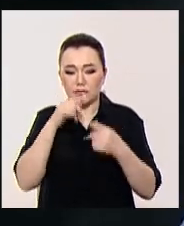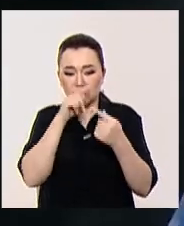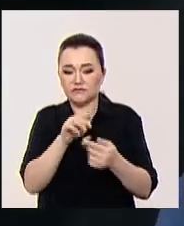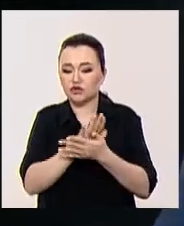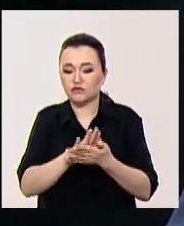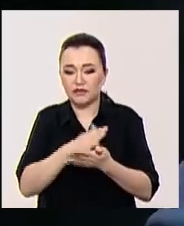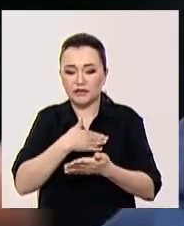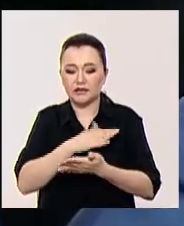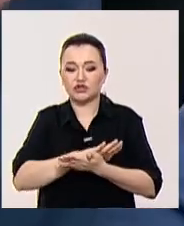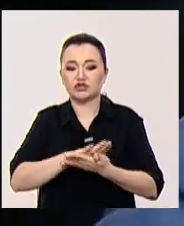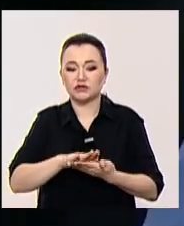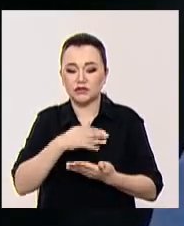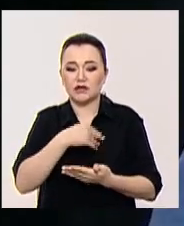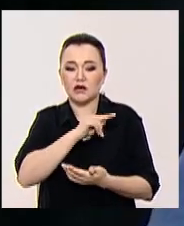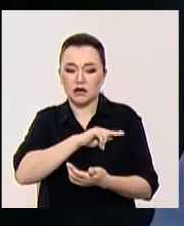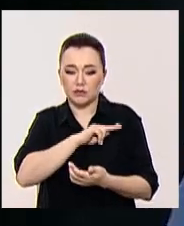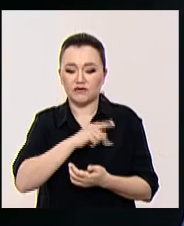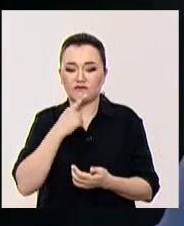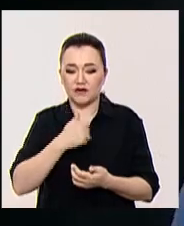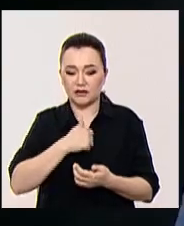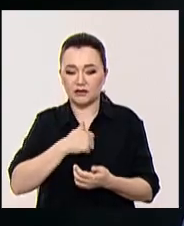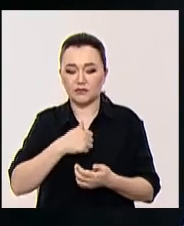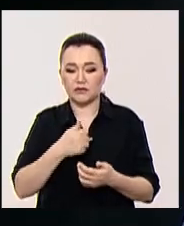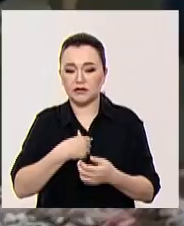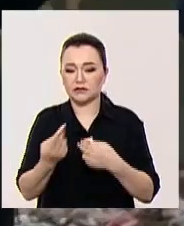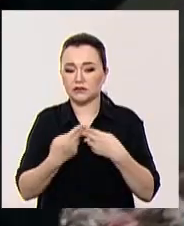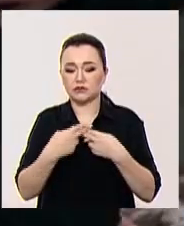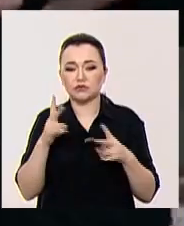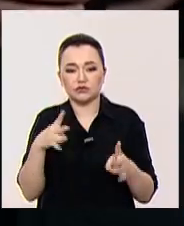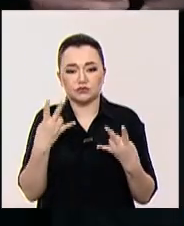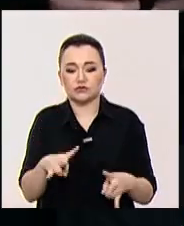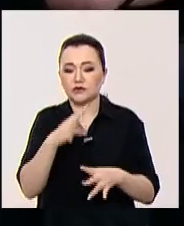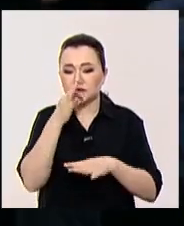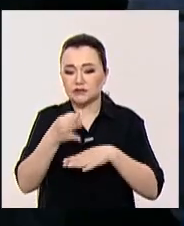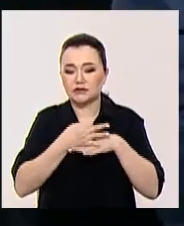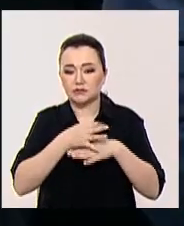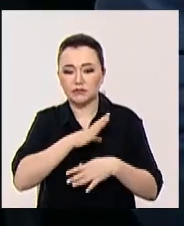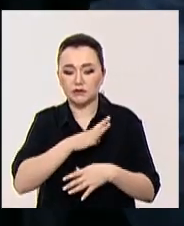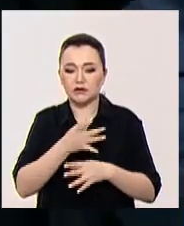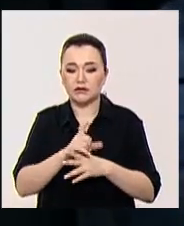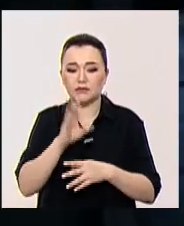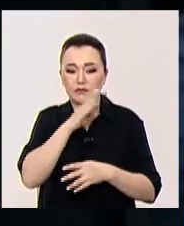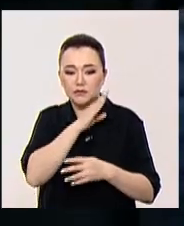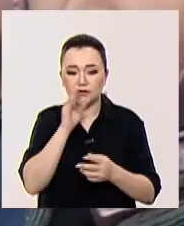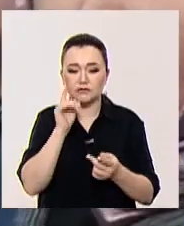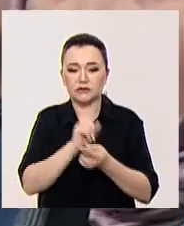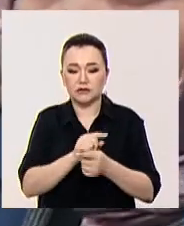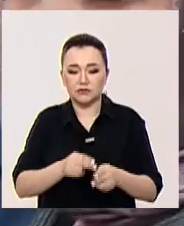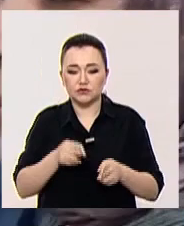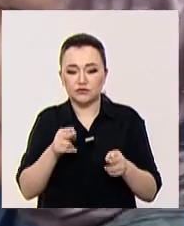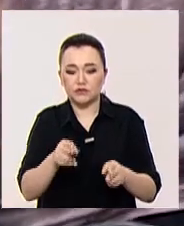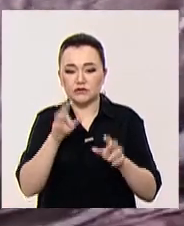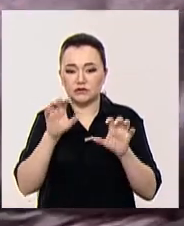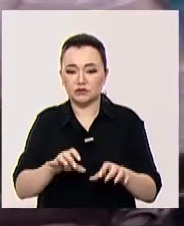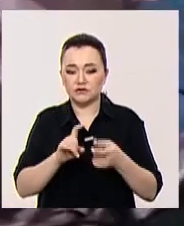жоқпын. Мен тазамын. Мен жұмыс істеймін, барбай енді. Мені тоқтатпаңыз" деді. Әскери бөлім алдына жиналған аналар ұлдарына қатысты қылмыстық кодекстің 202